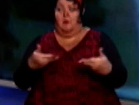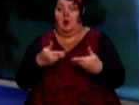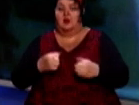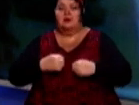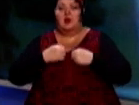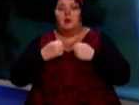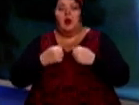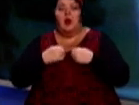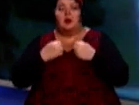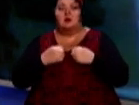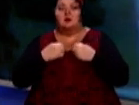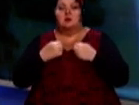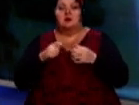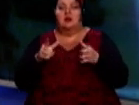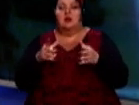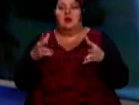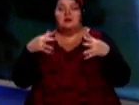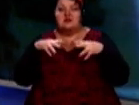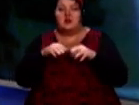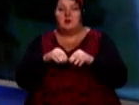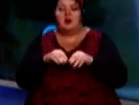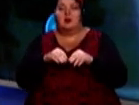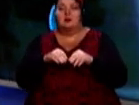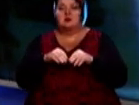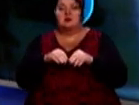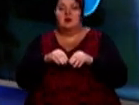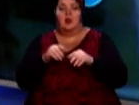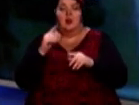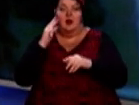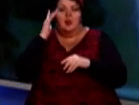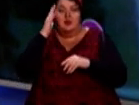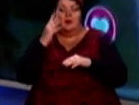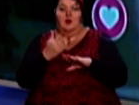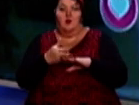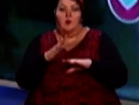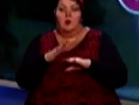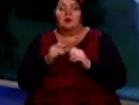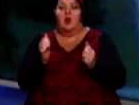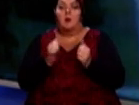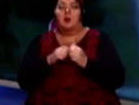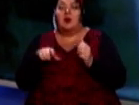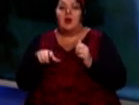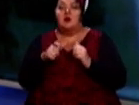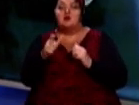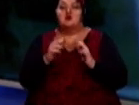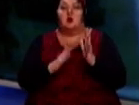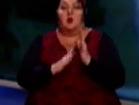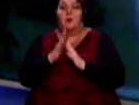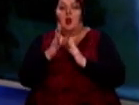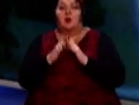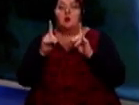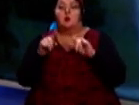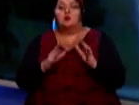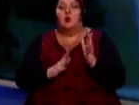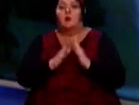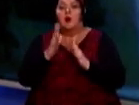намагаємося згенерувати, зібрати докупи ідею Полтавського прирічного парку. Того парку, на